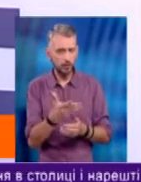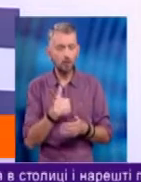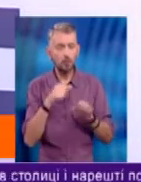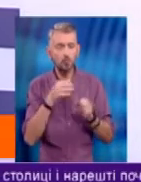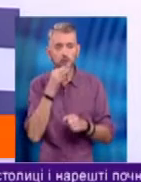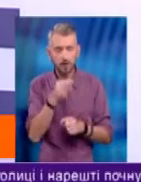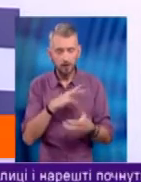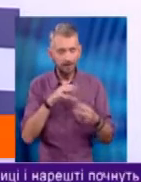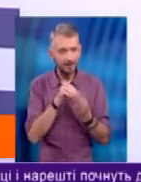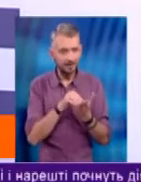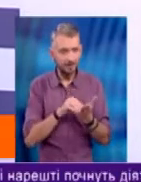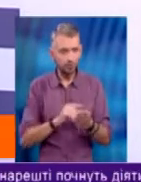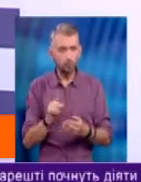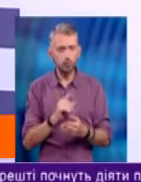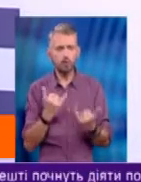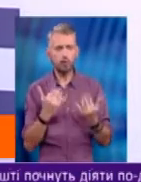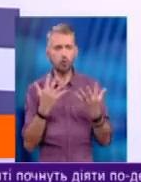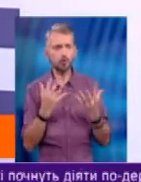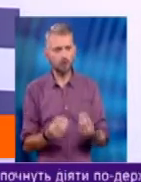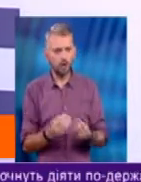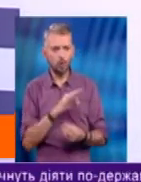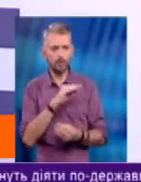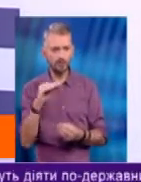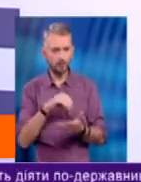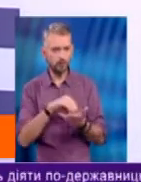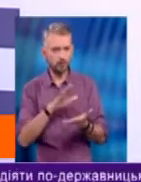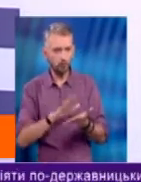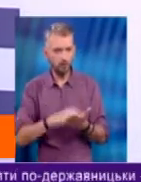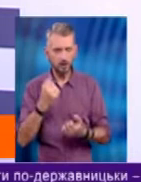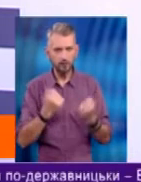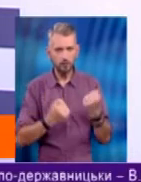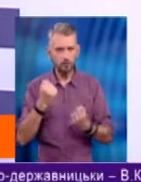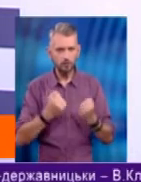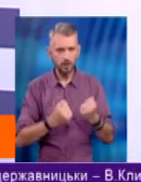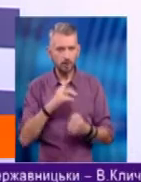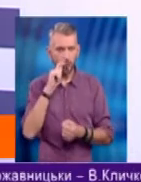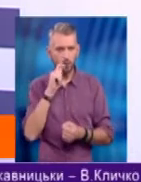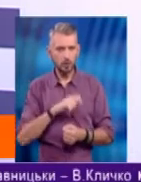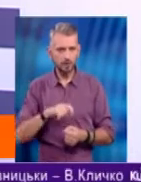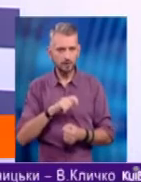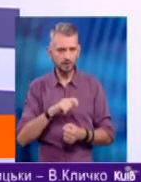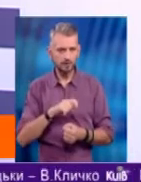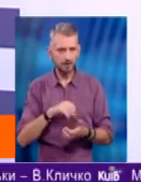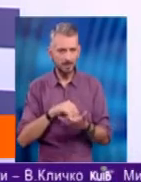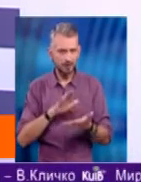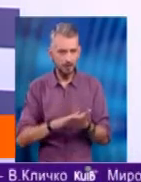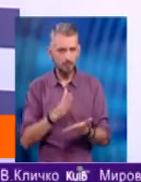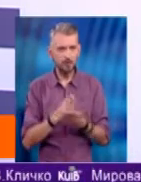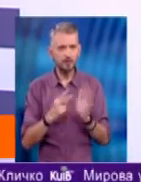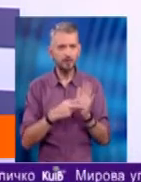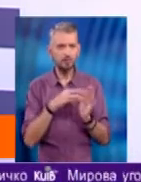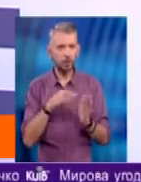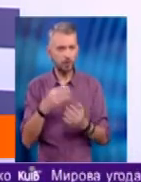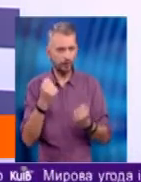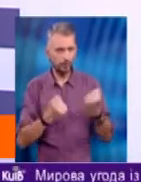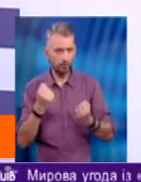сказати статистику, що на сьогоднішній день офіційно зареєстрованих автомобілів на українській реєстрації складає приблизно 7 мільйонів